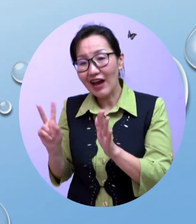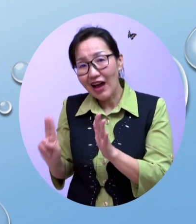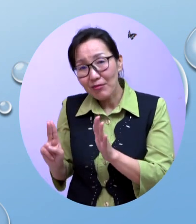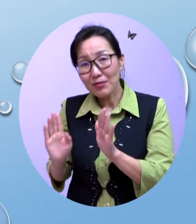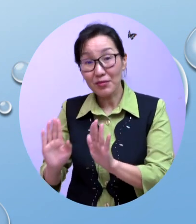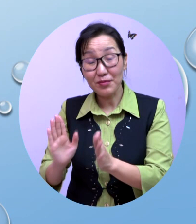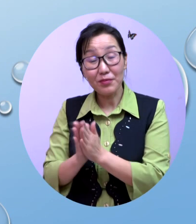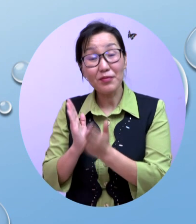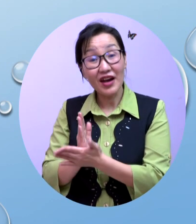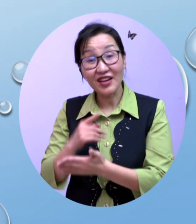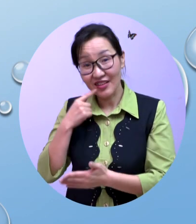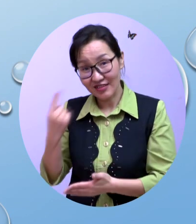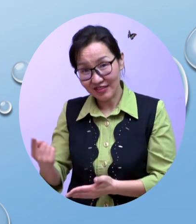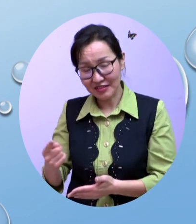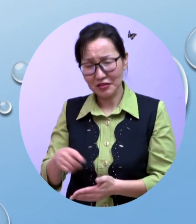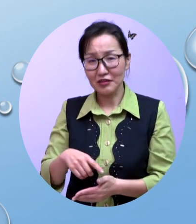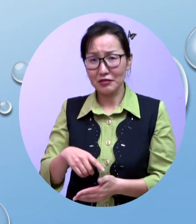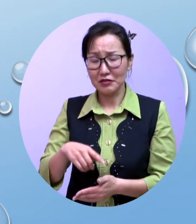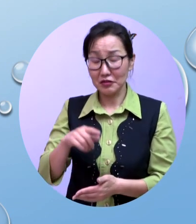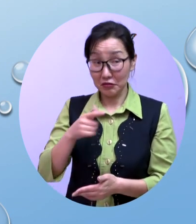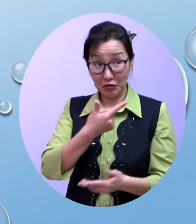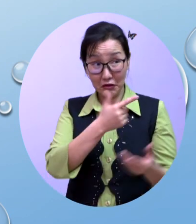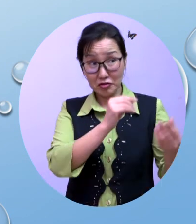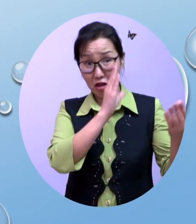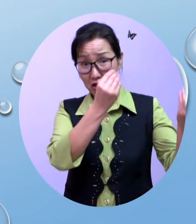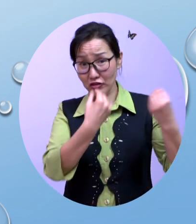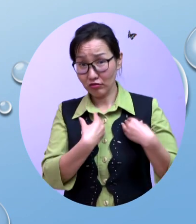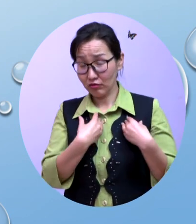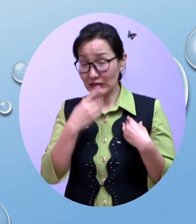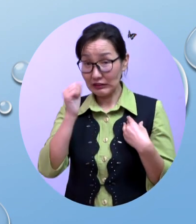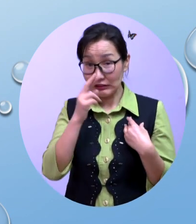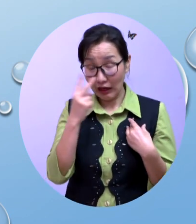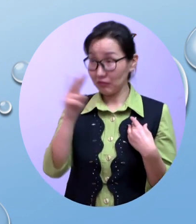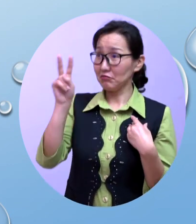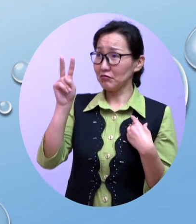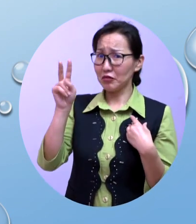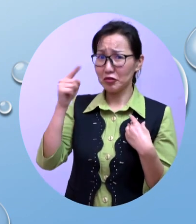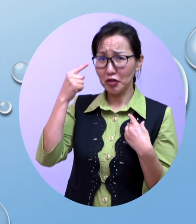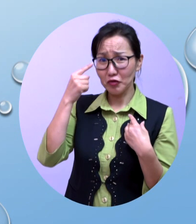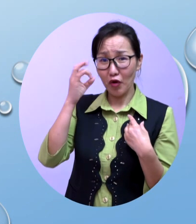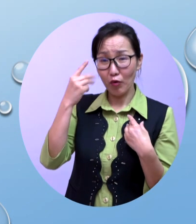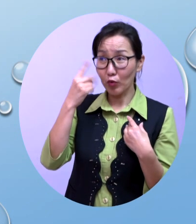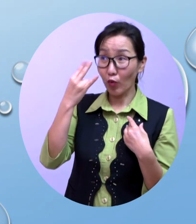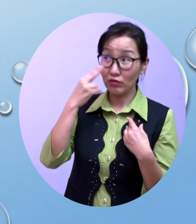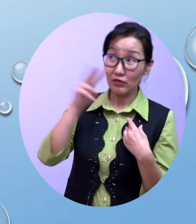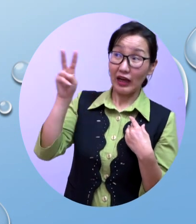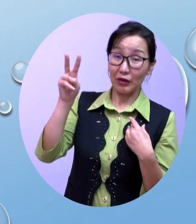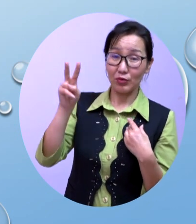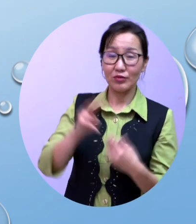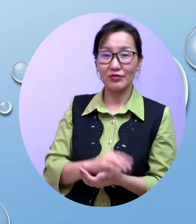хэлэхэд тэмүүлэн саял дэнзэн өвөөгийн нүд рүү анхааралтай харав.